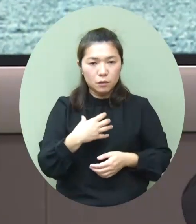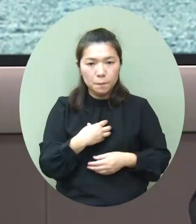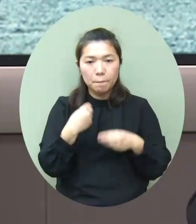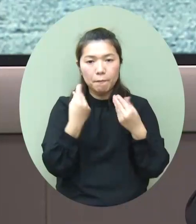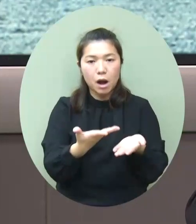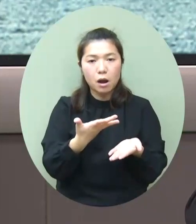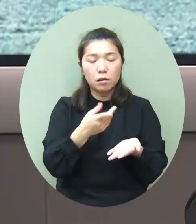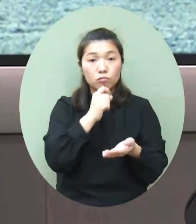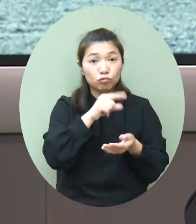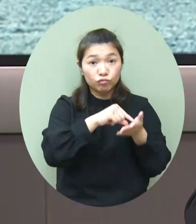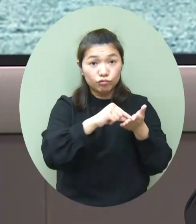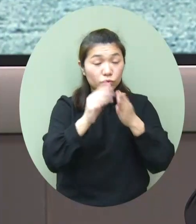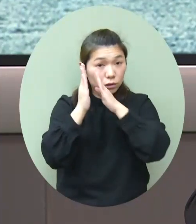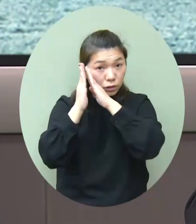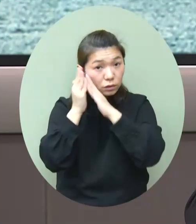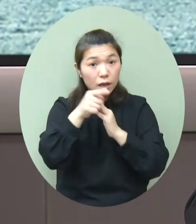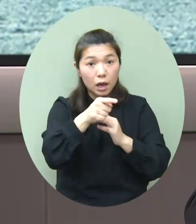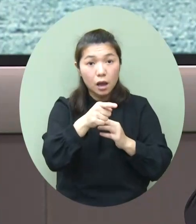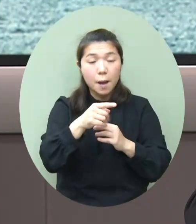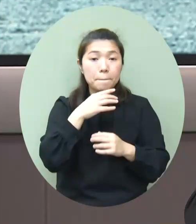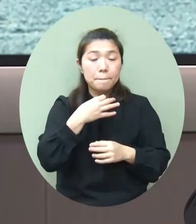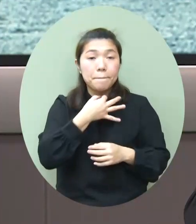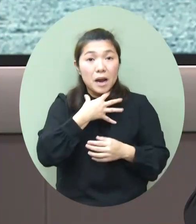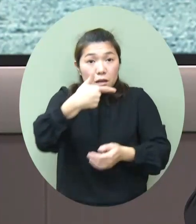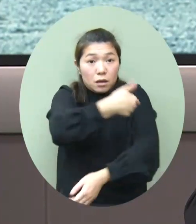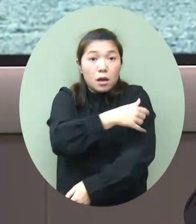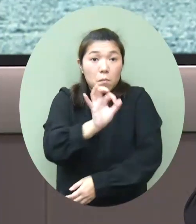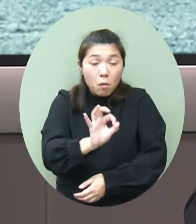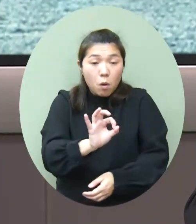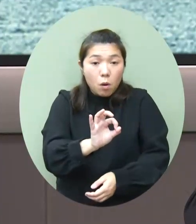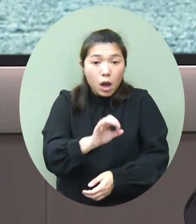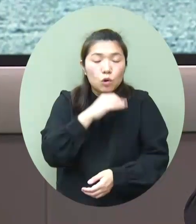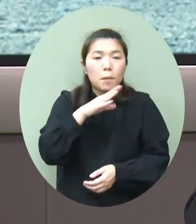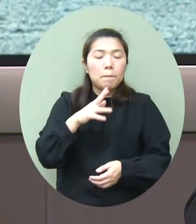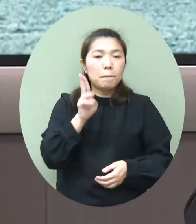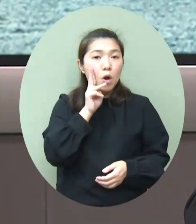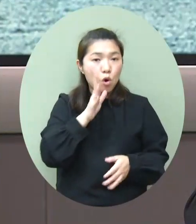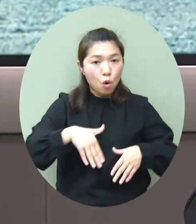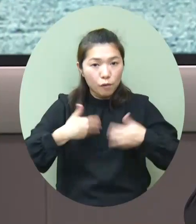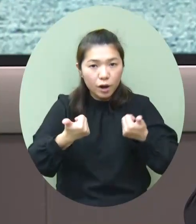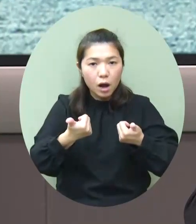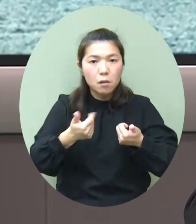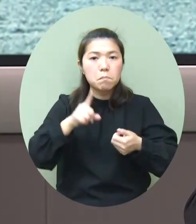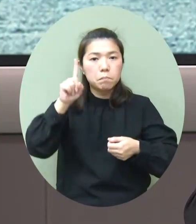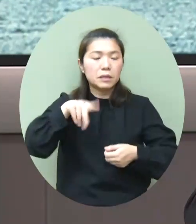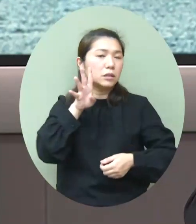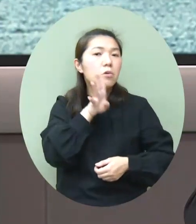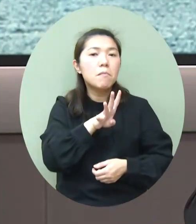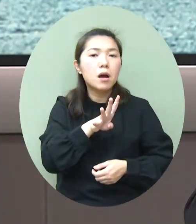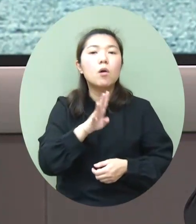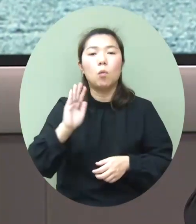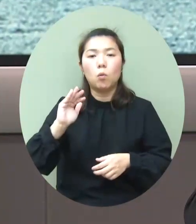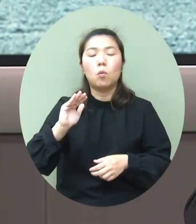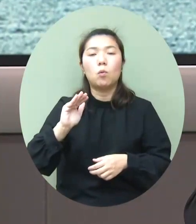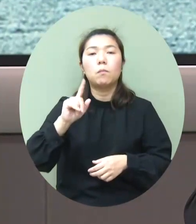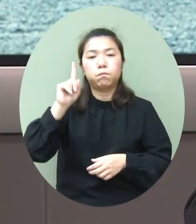为，如果院友还没有接种疫苗的话，他在康复之后，可以